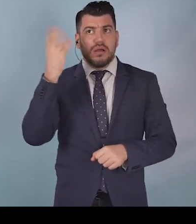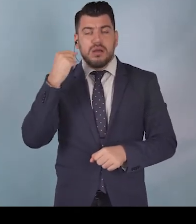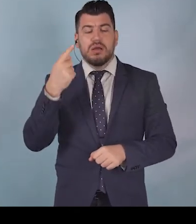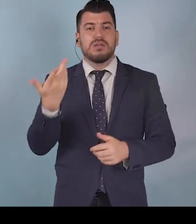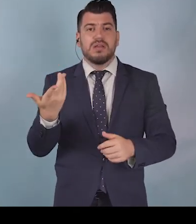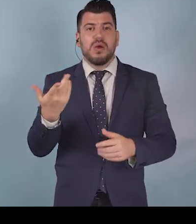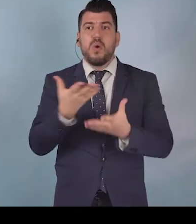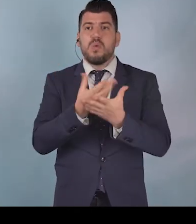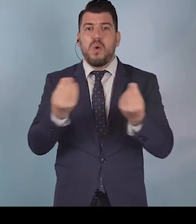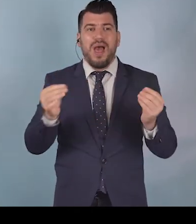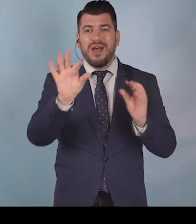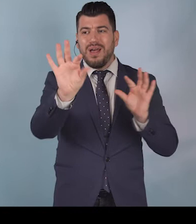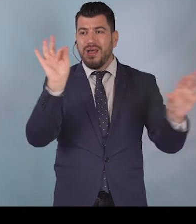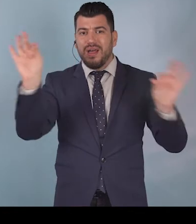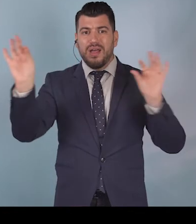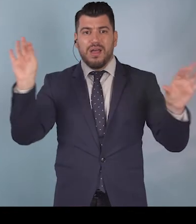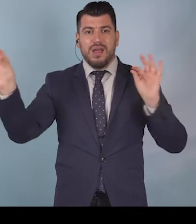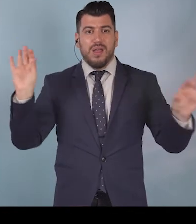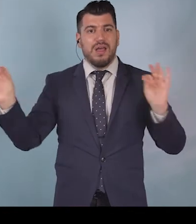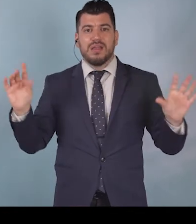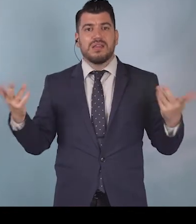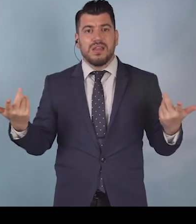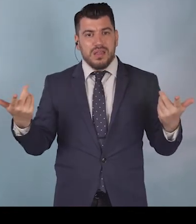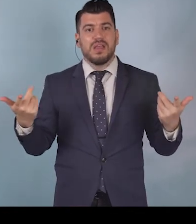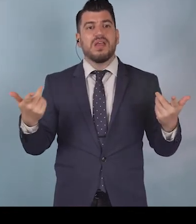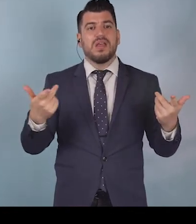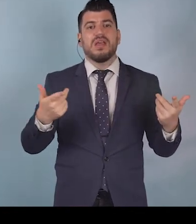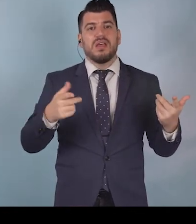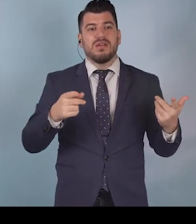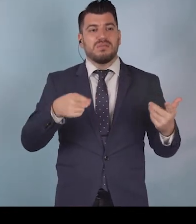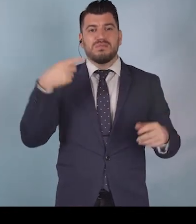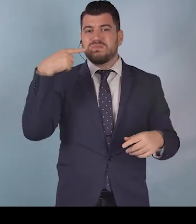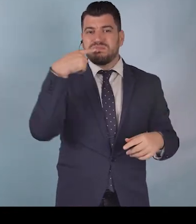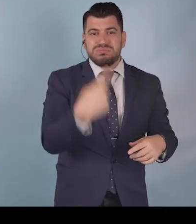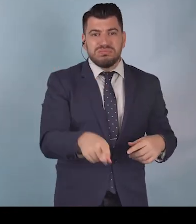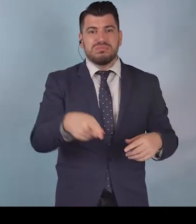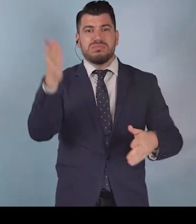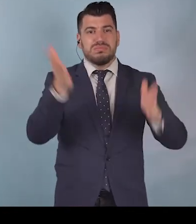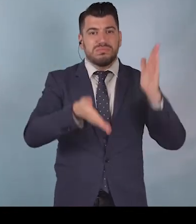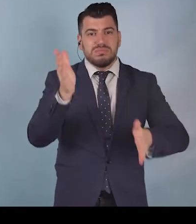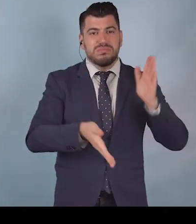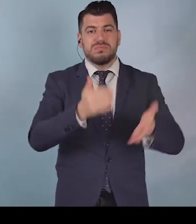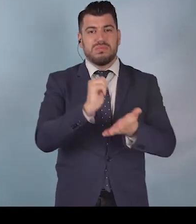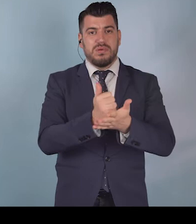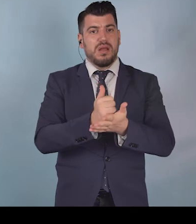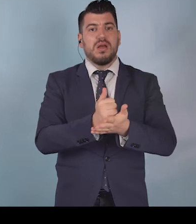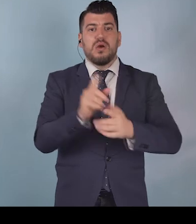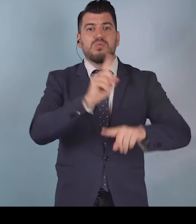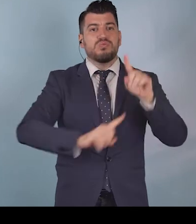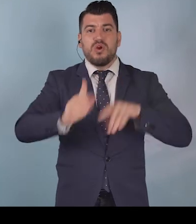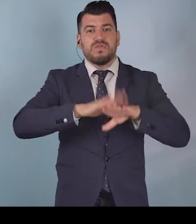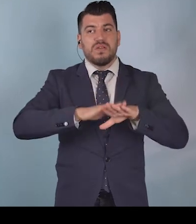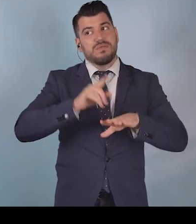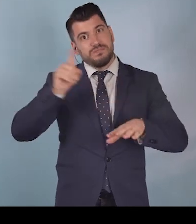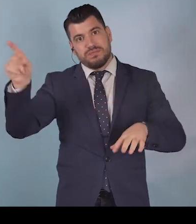πάρα πολλά περιστατικά τα οποία είναι ομοφοβικά ή τρανσφοβικά και εμπλέκεται η αστυνομία. Αυτά τα οποία έχουμε ακούσει και έχουμε